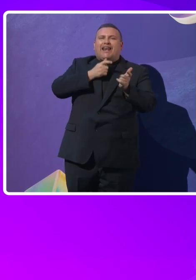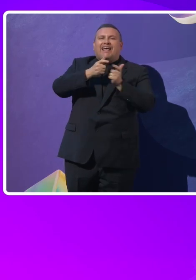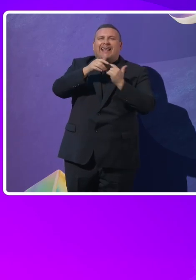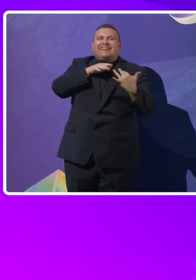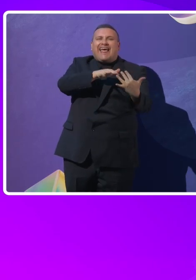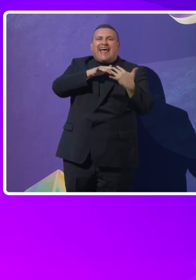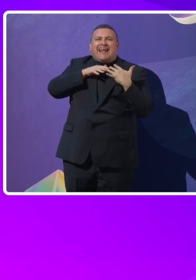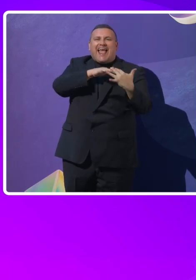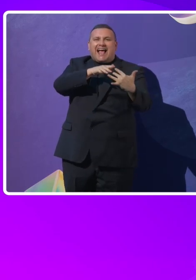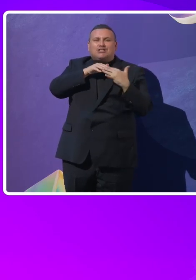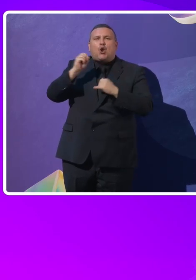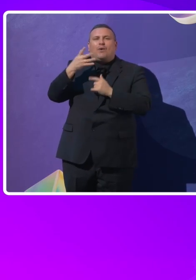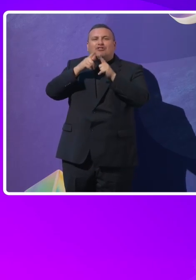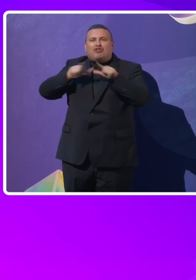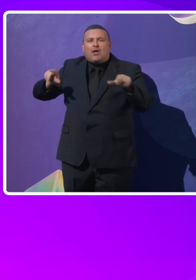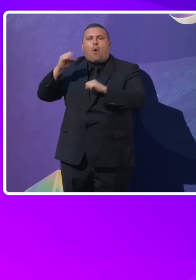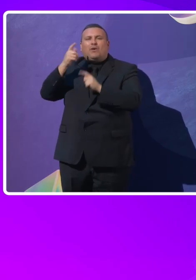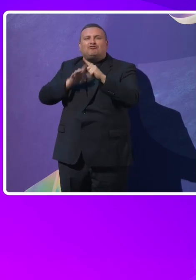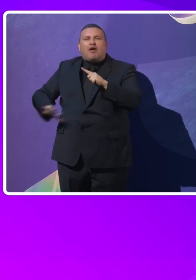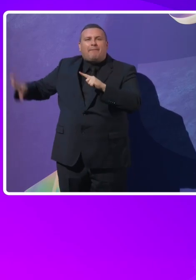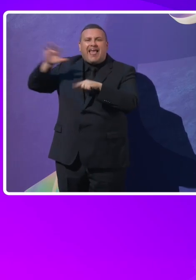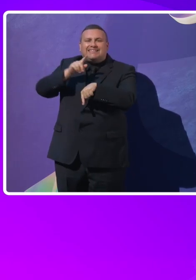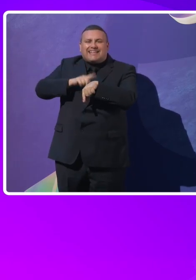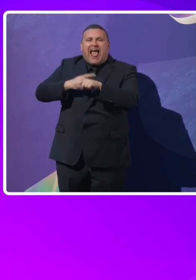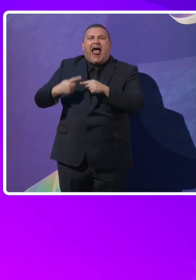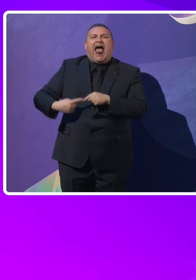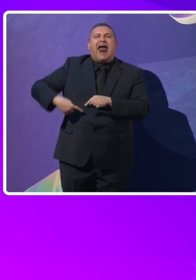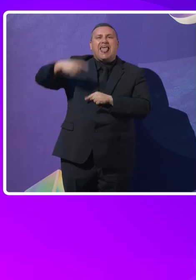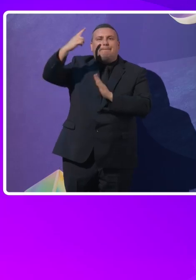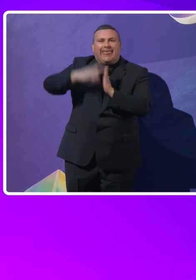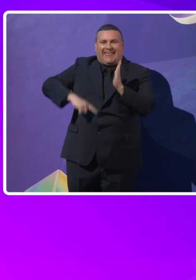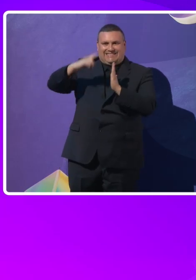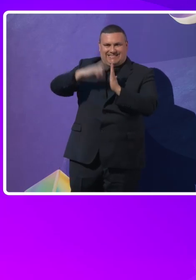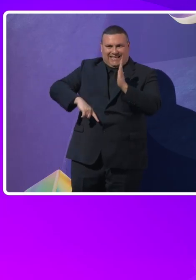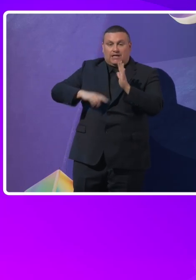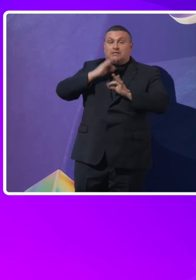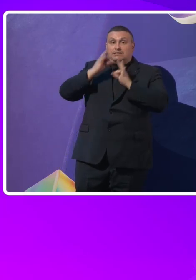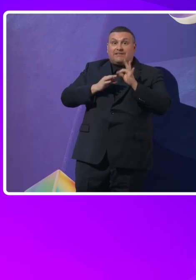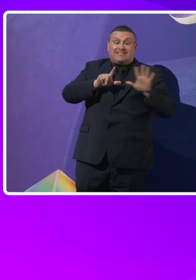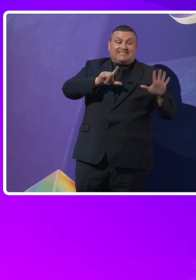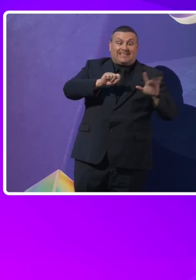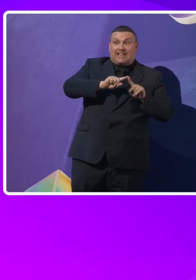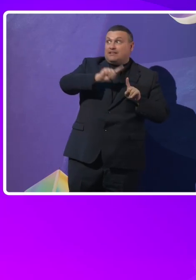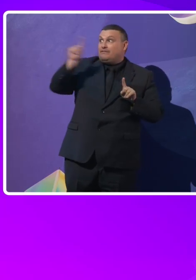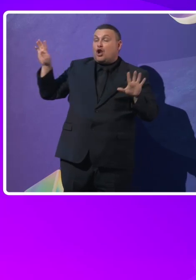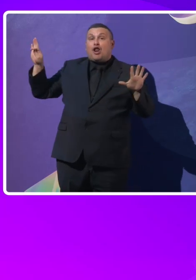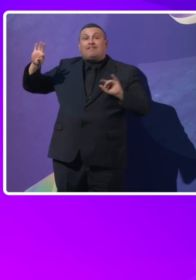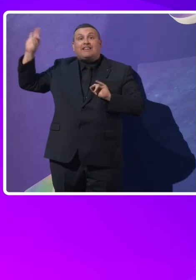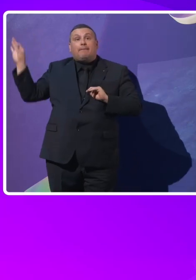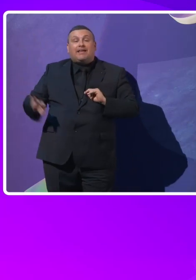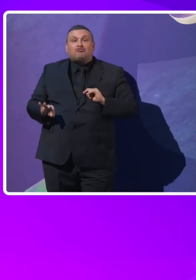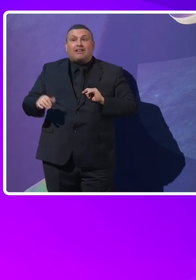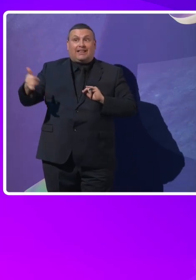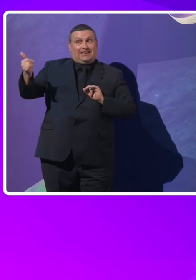paesi e 15 linguaggi differenti ma la cosa impressionante è che sono passati dal 70 al 90% di risoluzioni dei casi alla prima